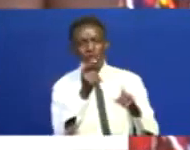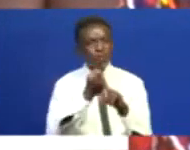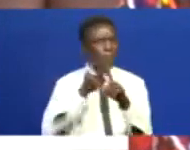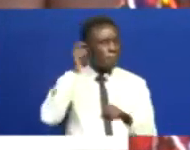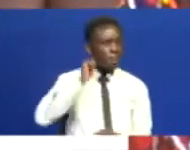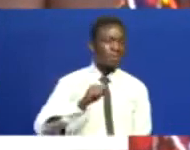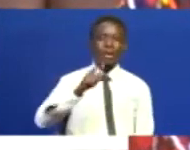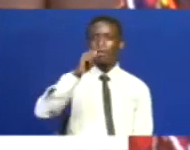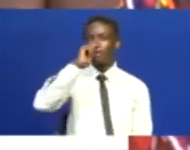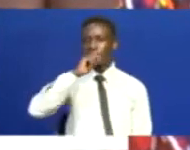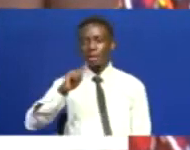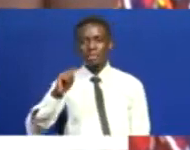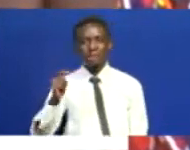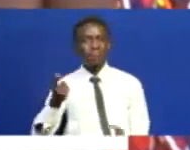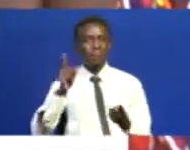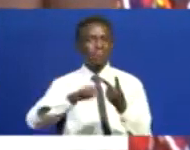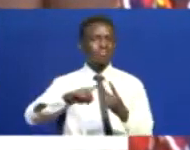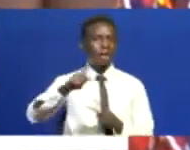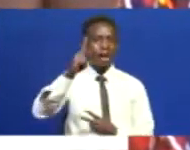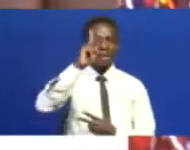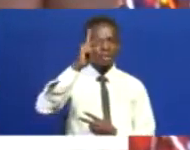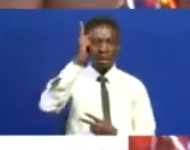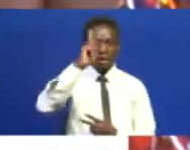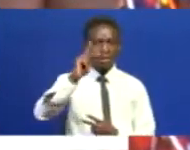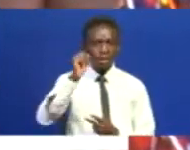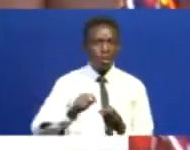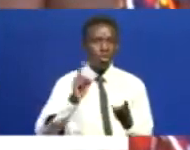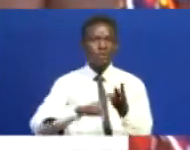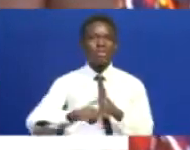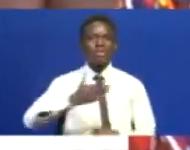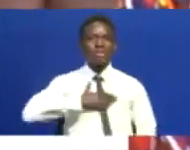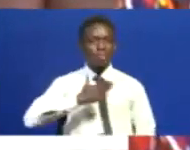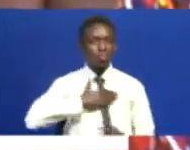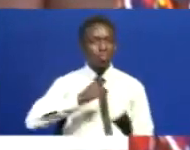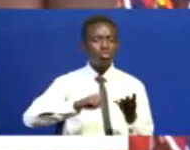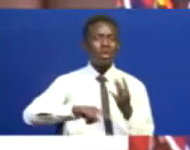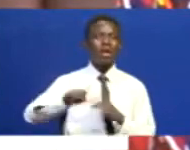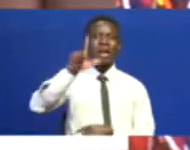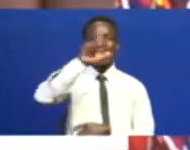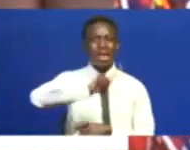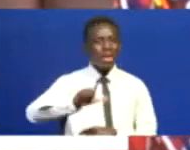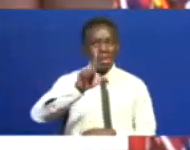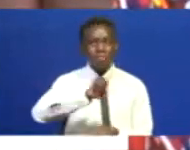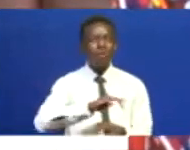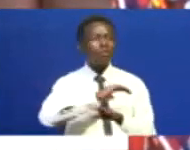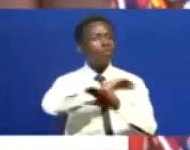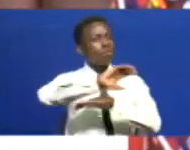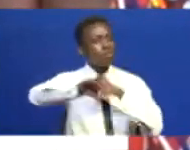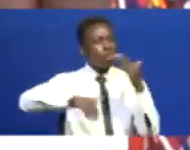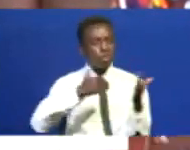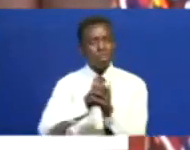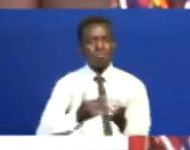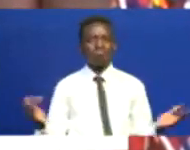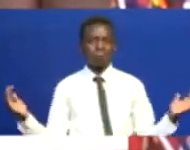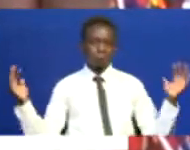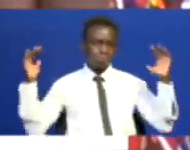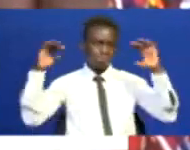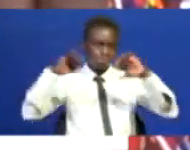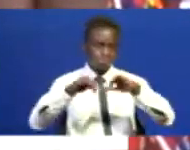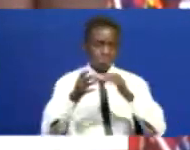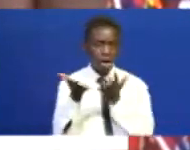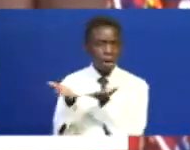Tanzania, Kajiado, Samburu, Laikipia, Iltiamus, wote wamekusanyika hapa. Kujaribu kuangalia